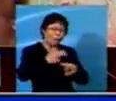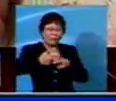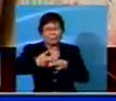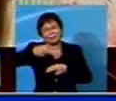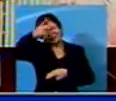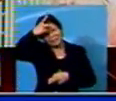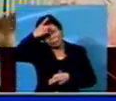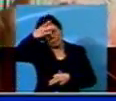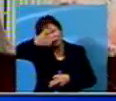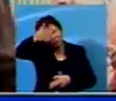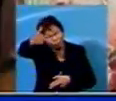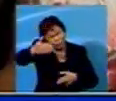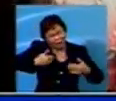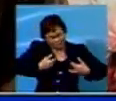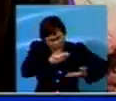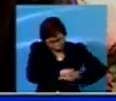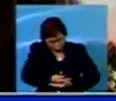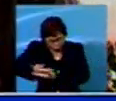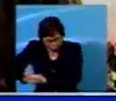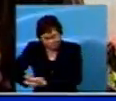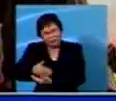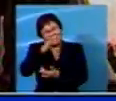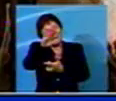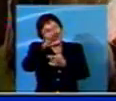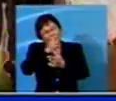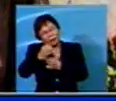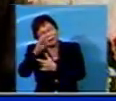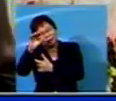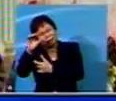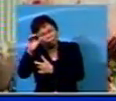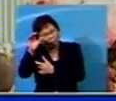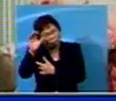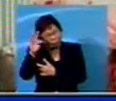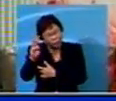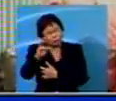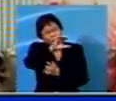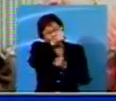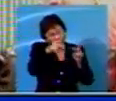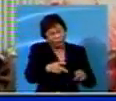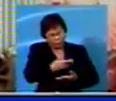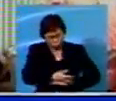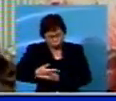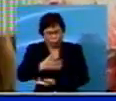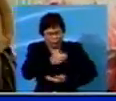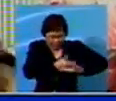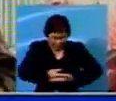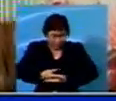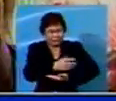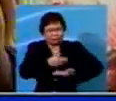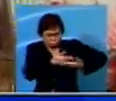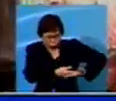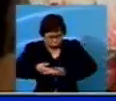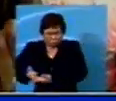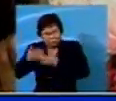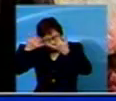Datuk ada cucu l en orang 10 orang pun ada cucu bukan setakat anak saja masih